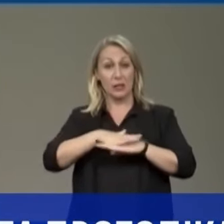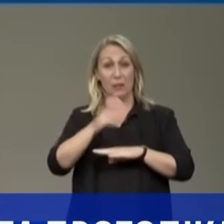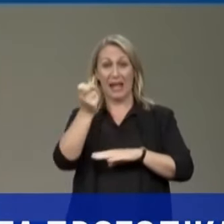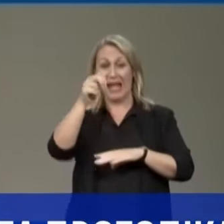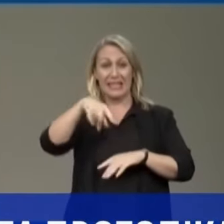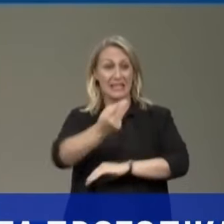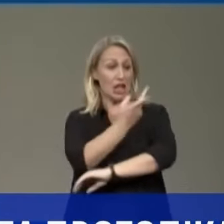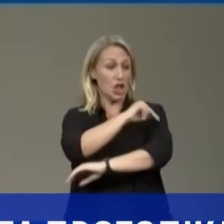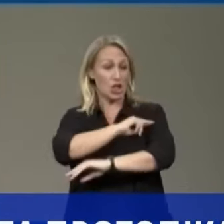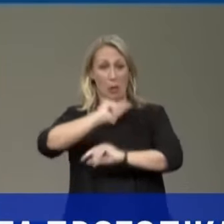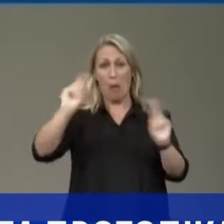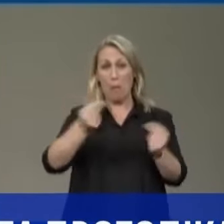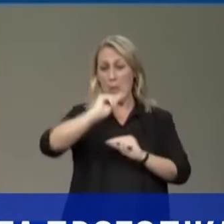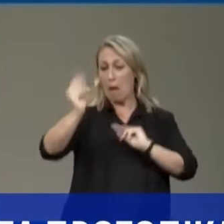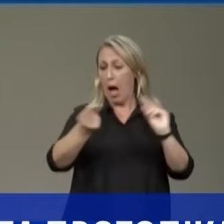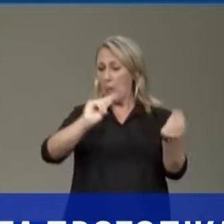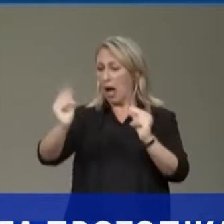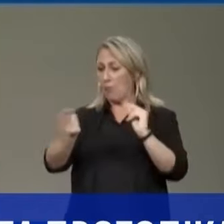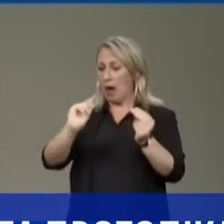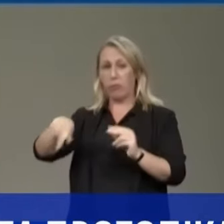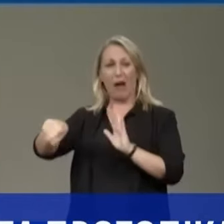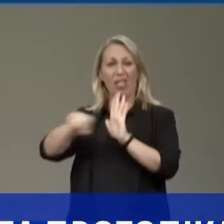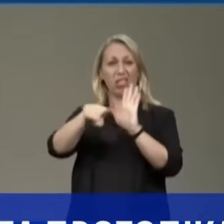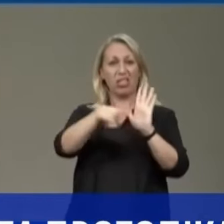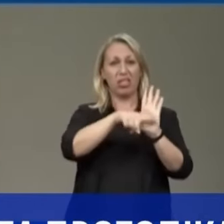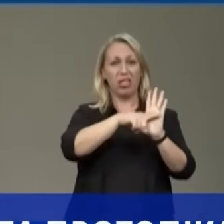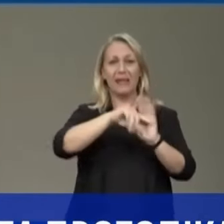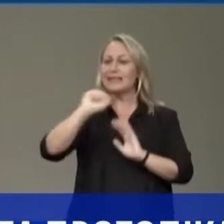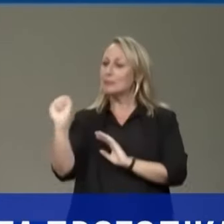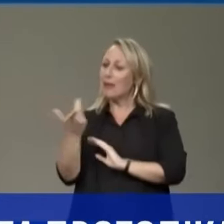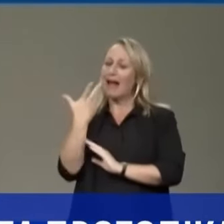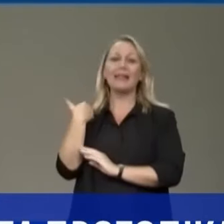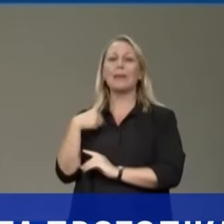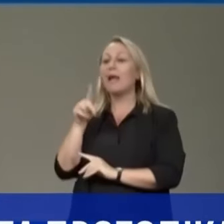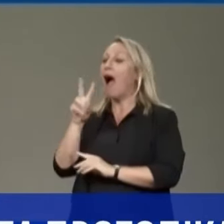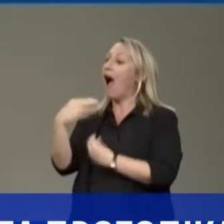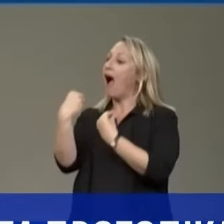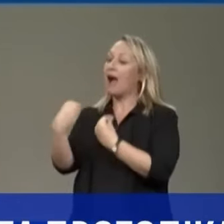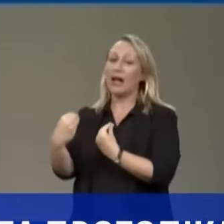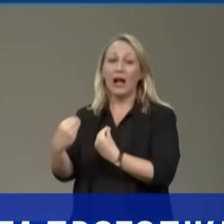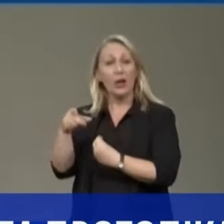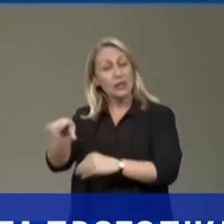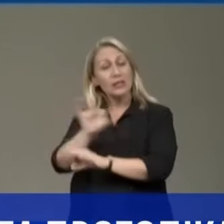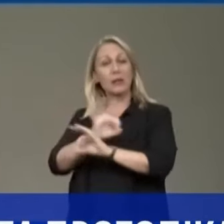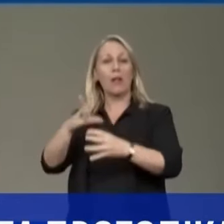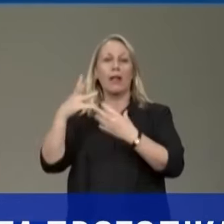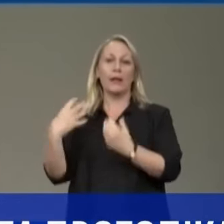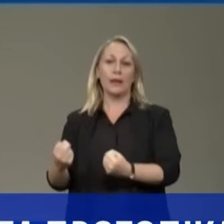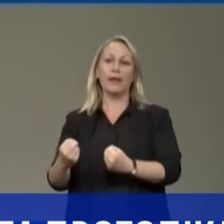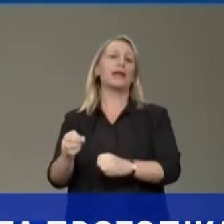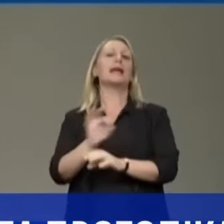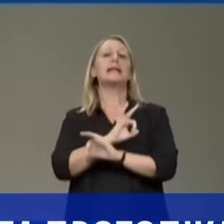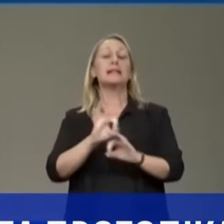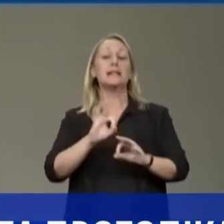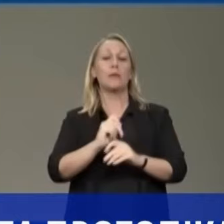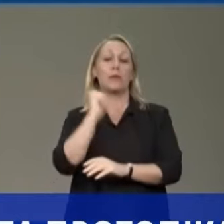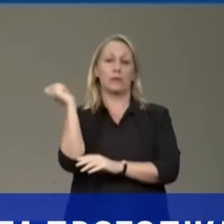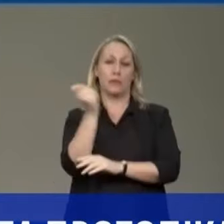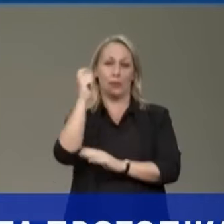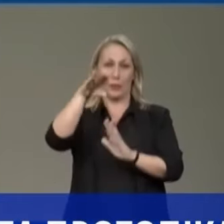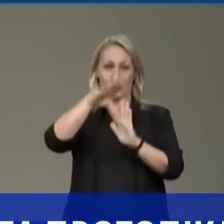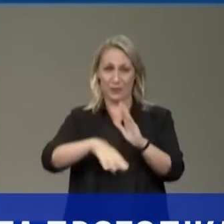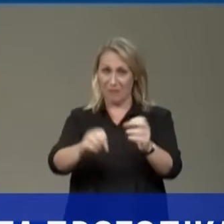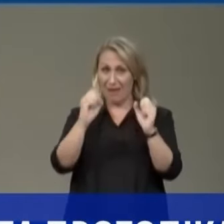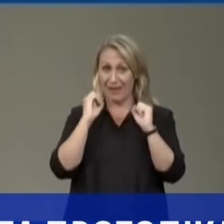παρουσιάζονται οι καλές του πλευρές και νομίζω ότι είναι αρκετές, αλλά είναι βέβαιο ότι το Εθνικό Σύστημα Υγείας χρειάζεται δραστικές παρεμβάσεις, οι οποίες σε έναν